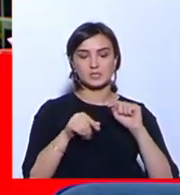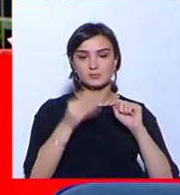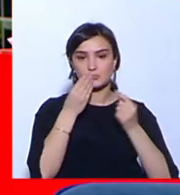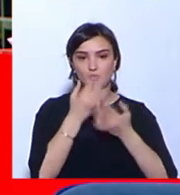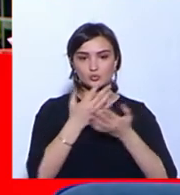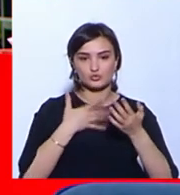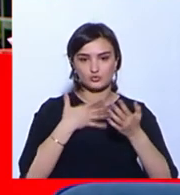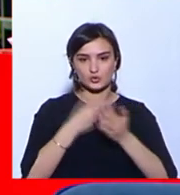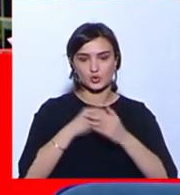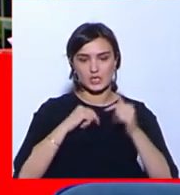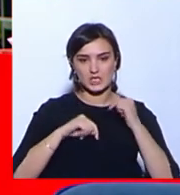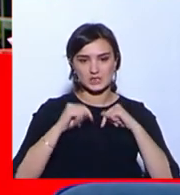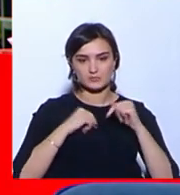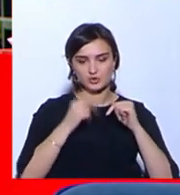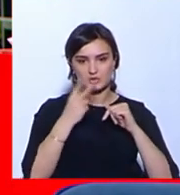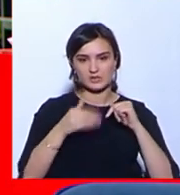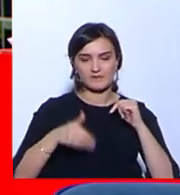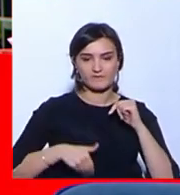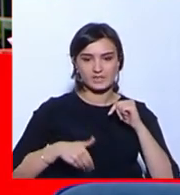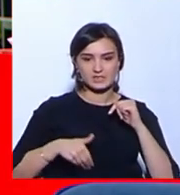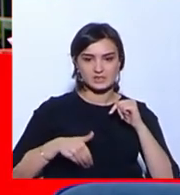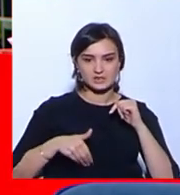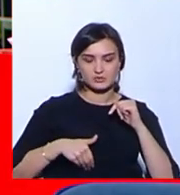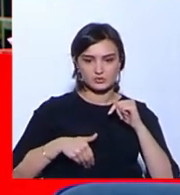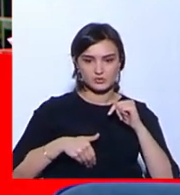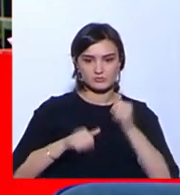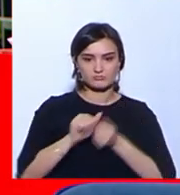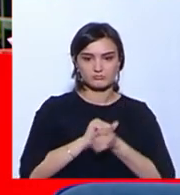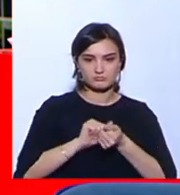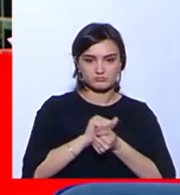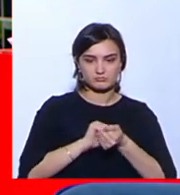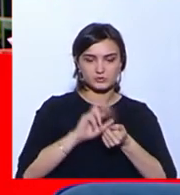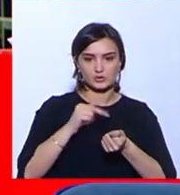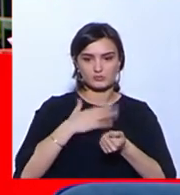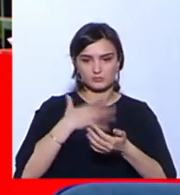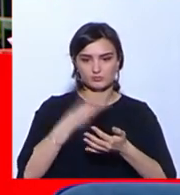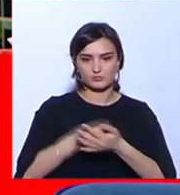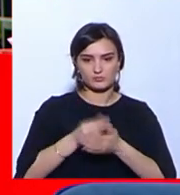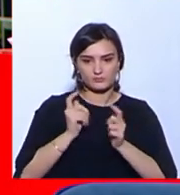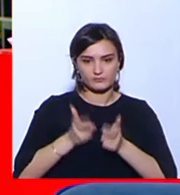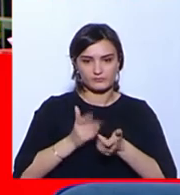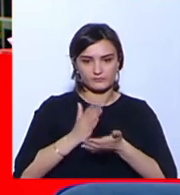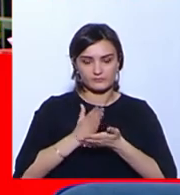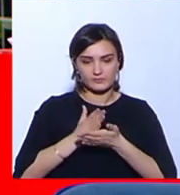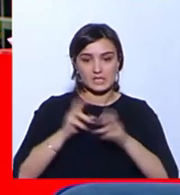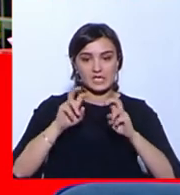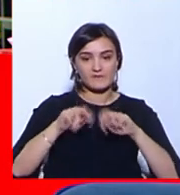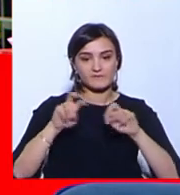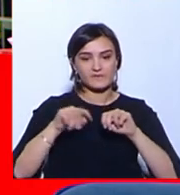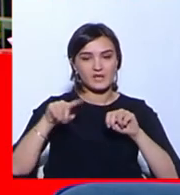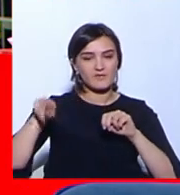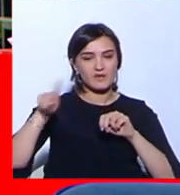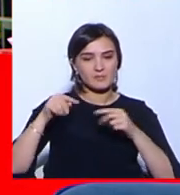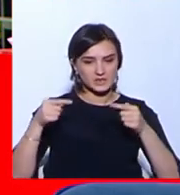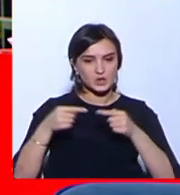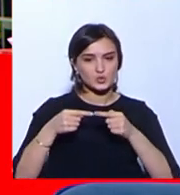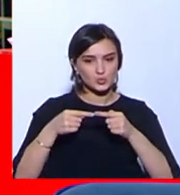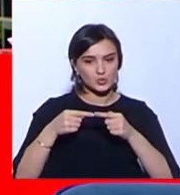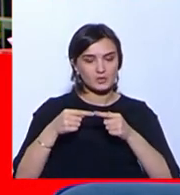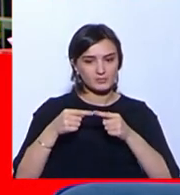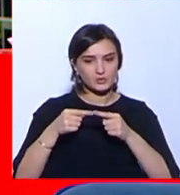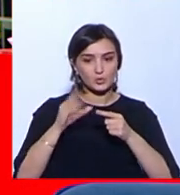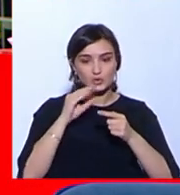ჩვენსავე ორგანიზმში წარმოიქმნება, ღვიძლში გამომუშავდება და ჩვენ გვაქვს ჩვენივე. და როგორც კვლევები ადასტურებს, როდესაც